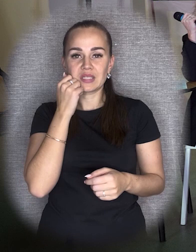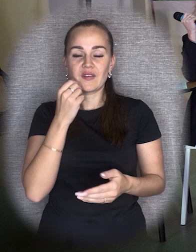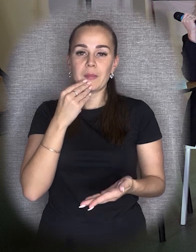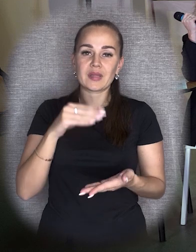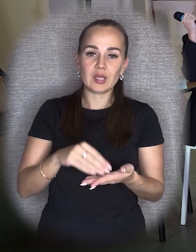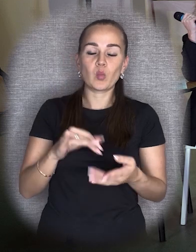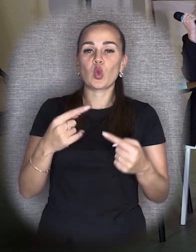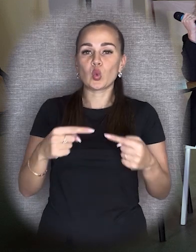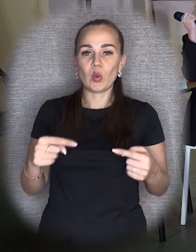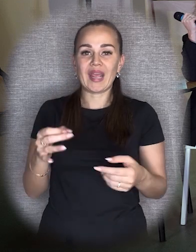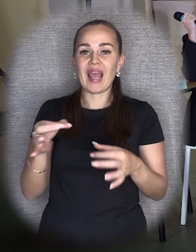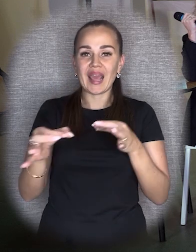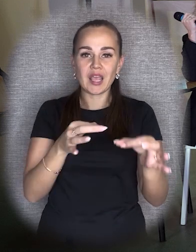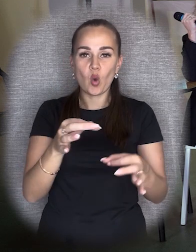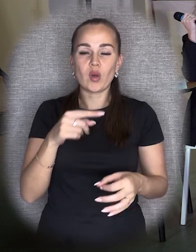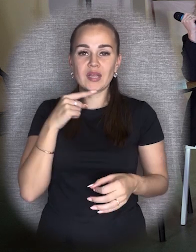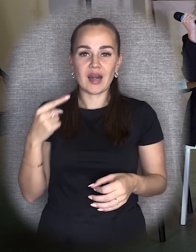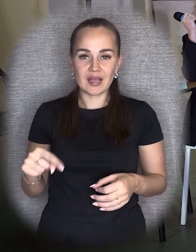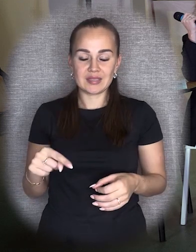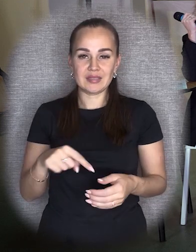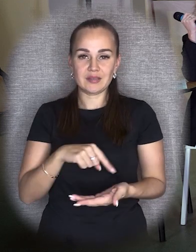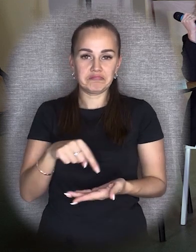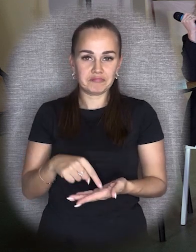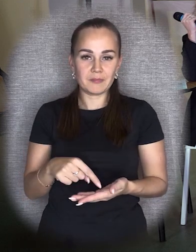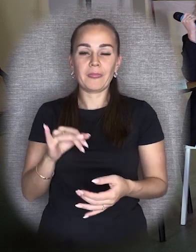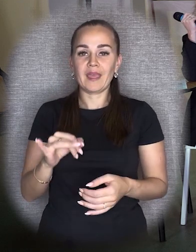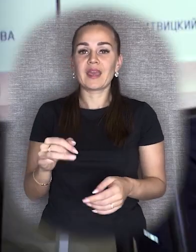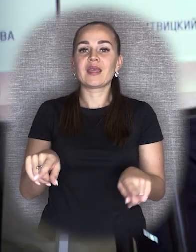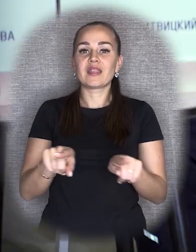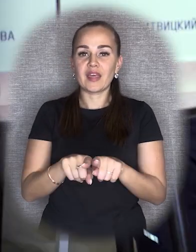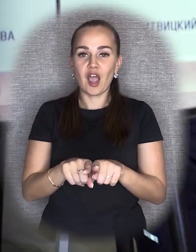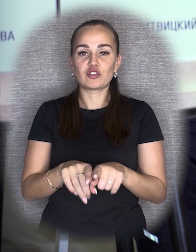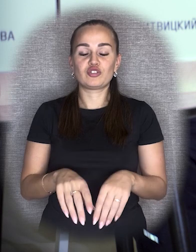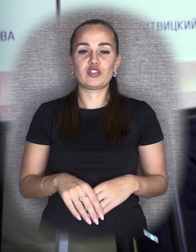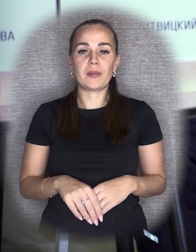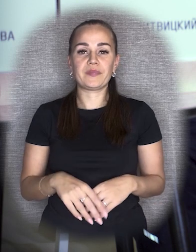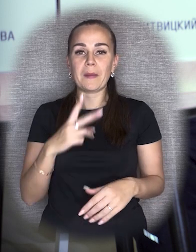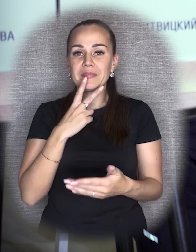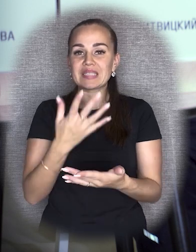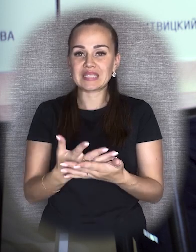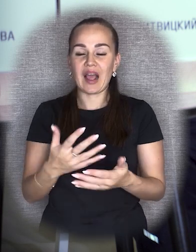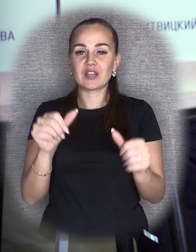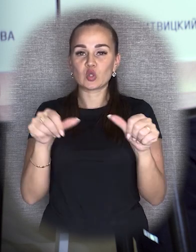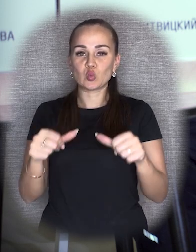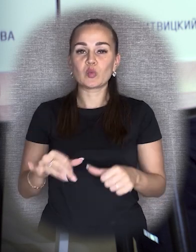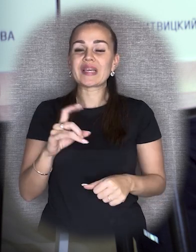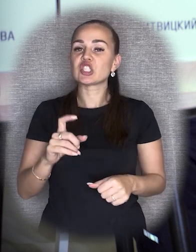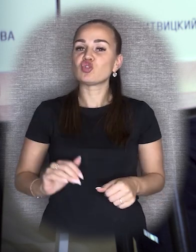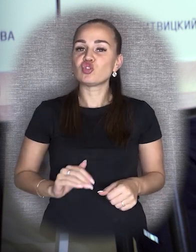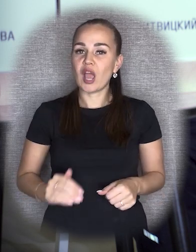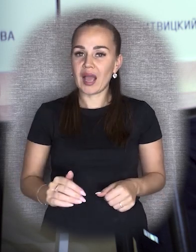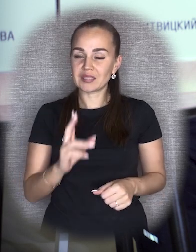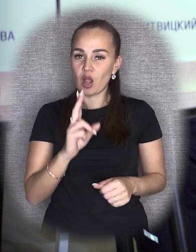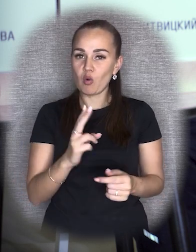но городов из других регионов России, но также представлены скульптуры из частных коллекций, что само по